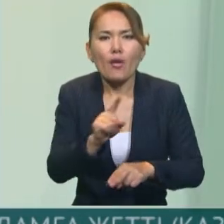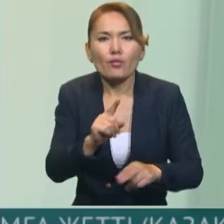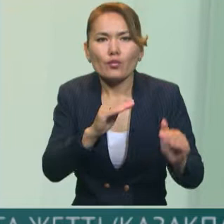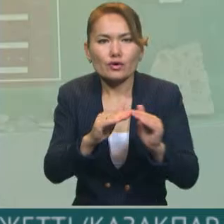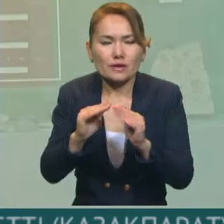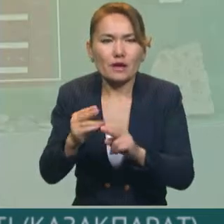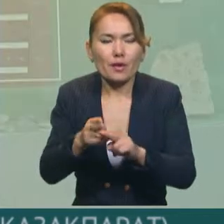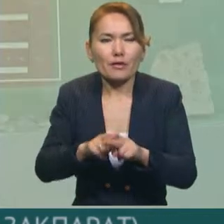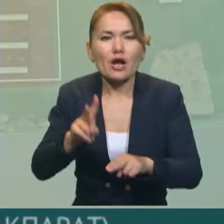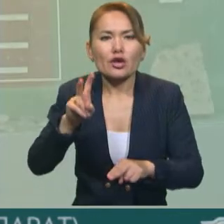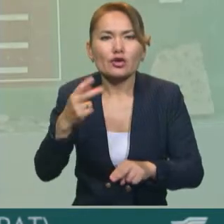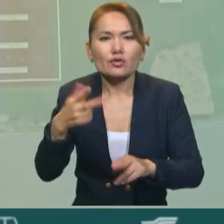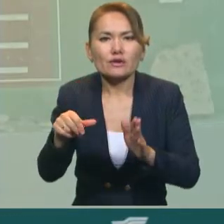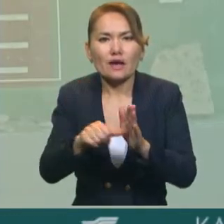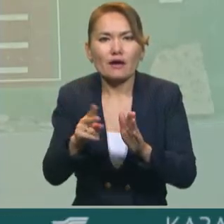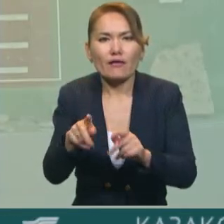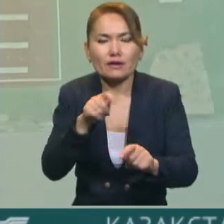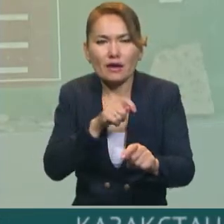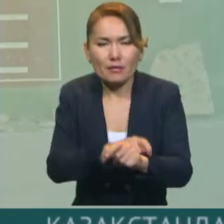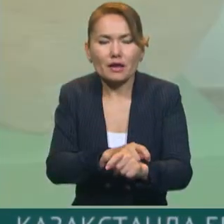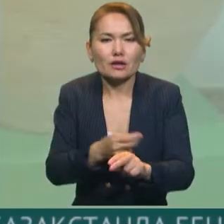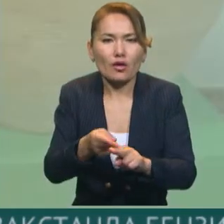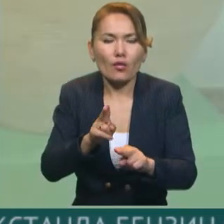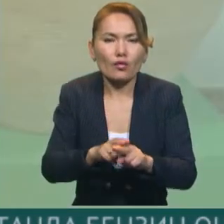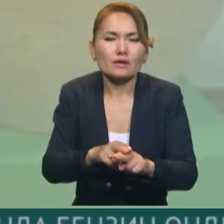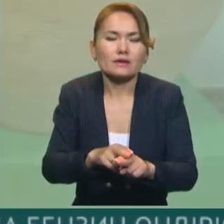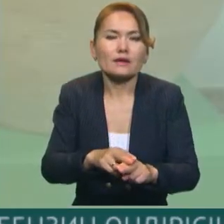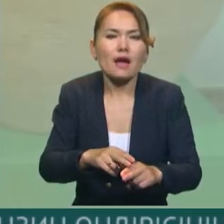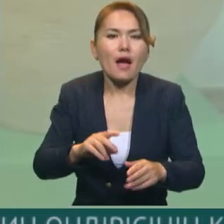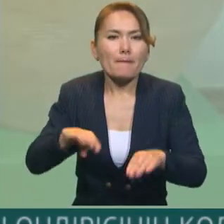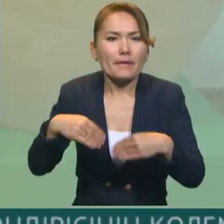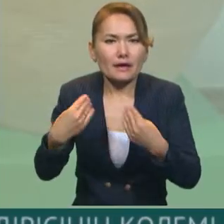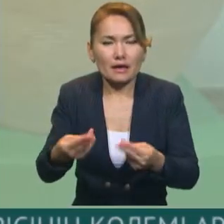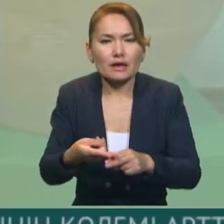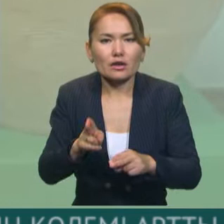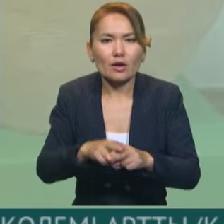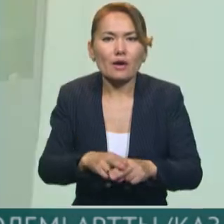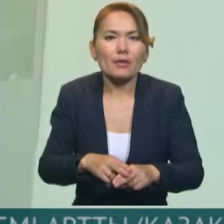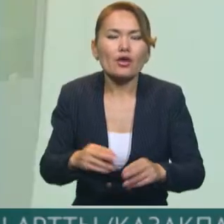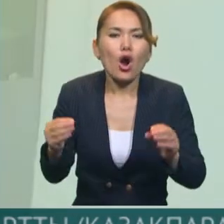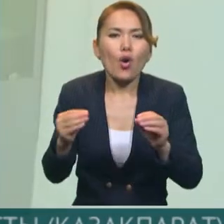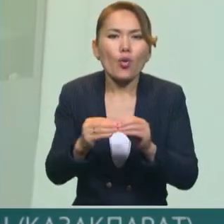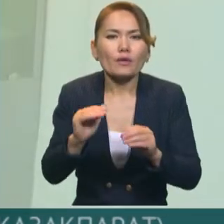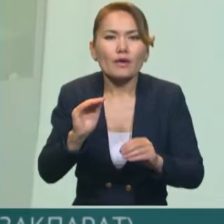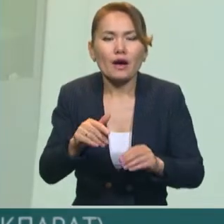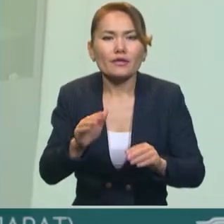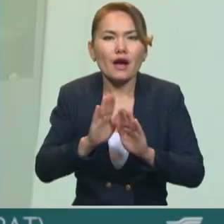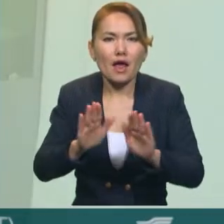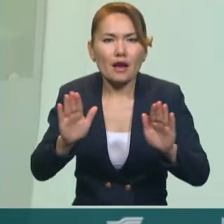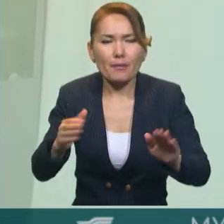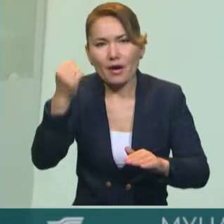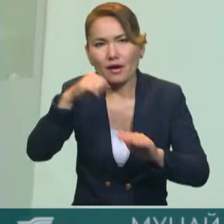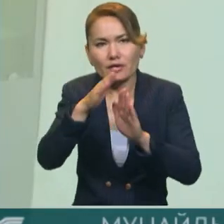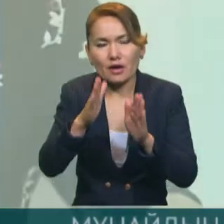ғимараттың тек 236 шаршы метр ғана бұйырған. Қалған бөлігі басқа мекеменің еншісінде. Сондықтан 10 мыңға жуық экспонаттың